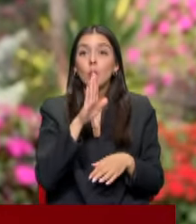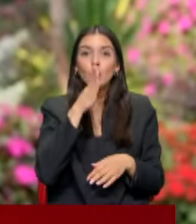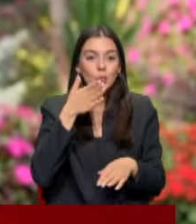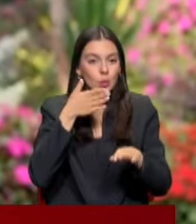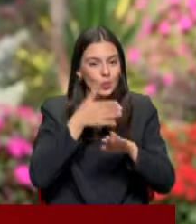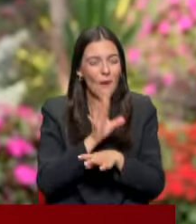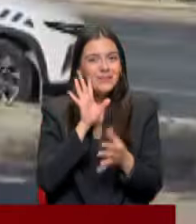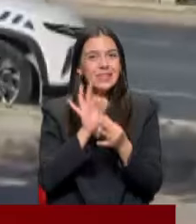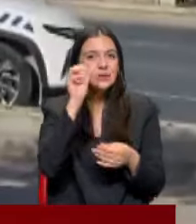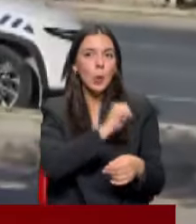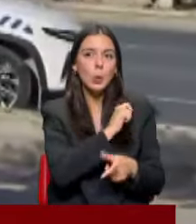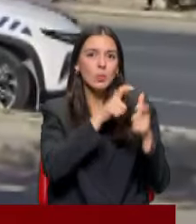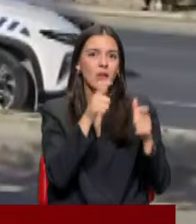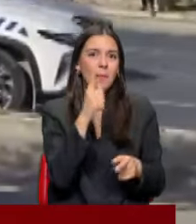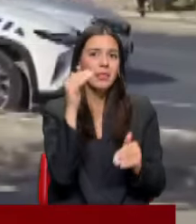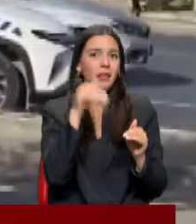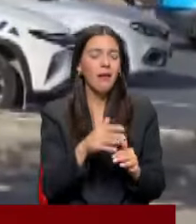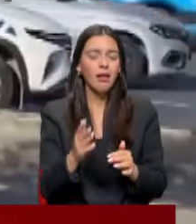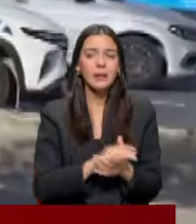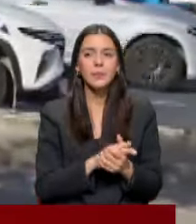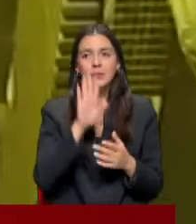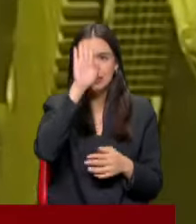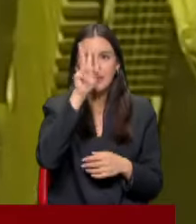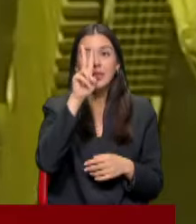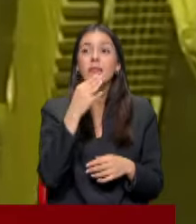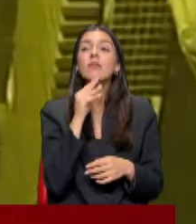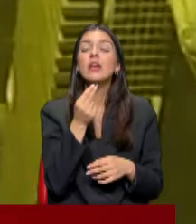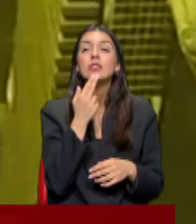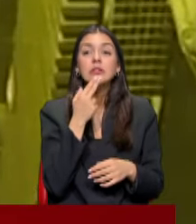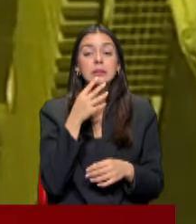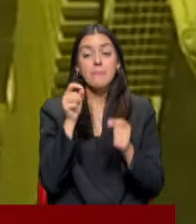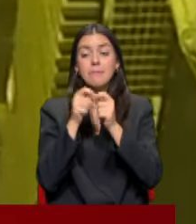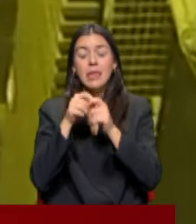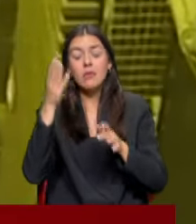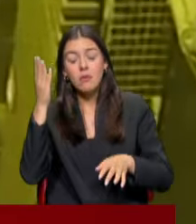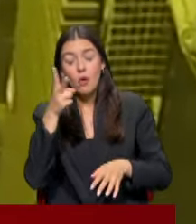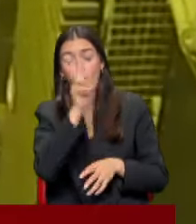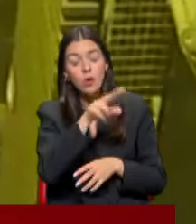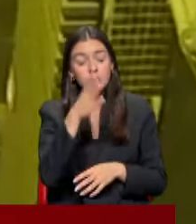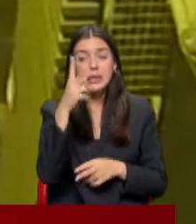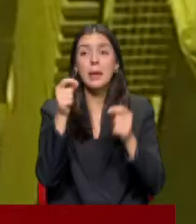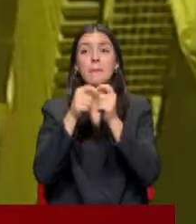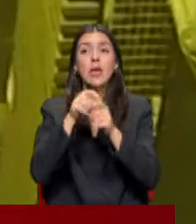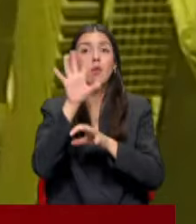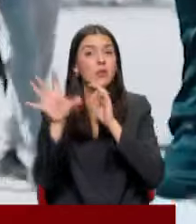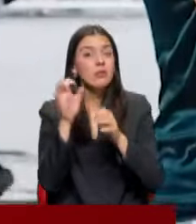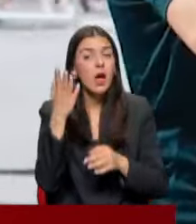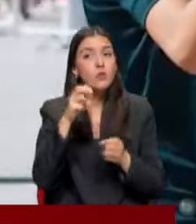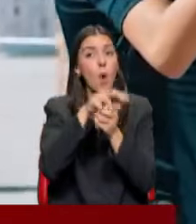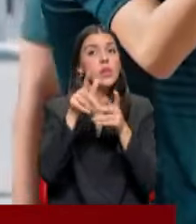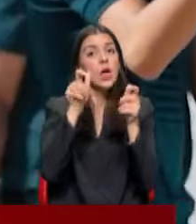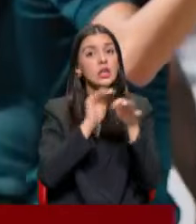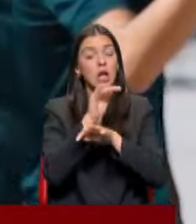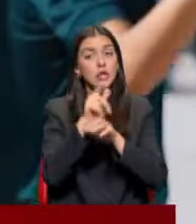bir ülke haline geldi. İstanbul'da iki genç kızın katledilişi, Beyoğlu'nda sokak ortasında kadına taciz. Olayların yaşandığı gün